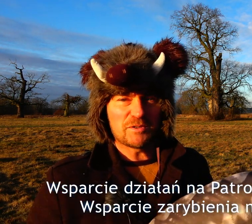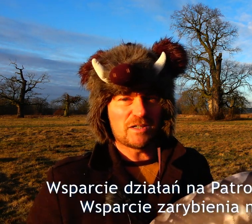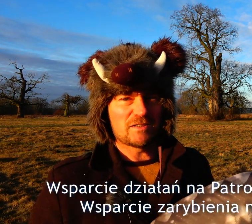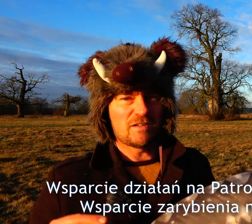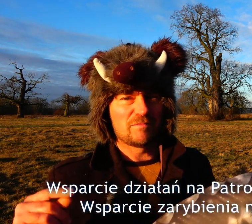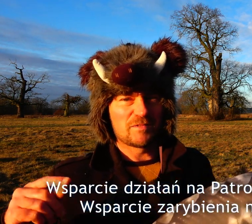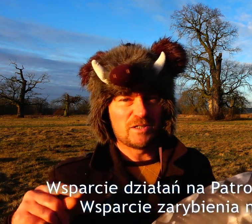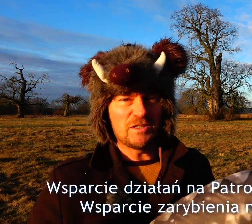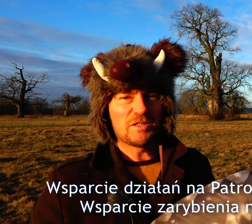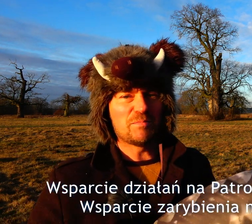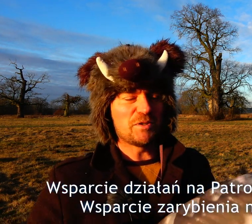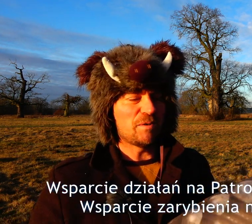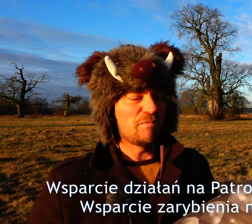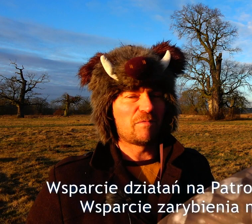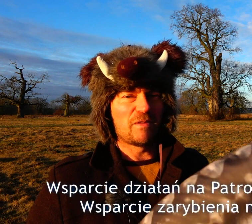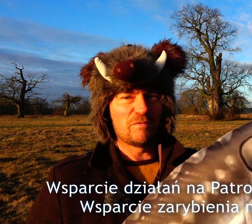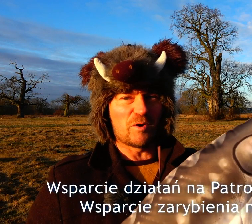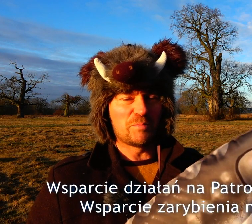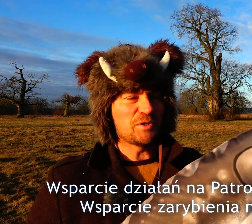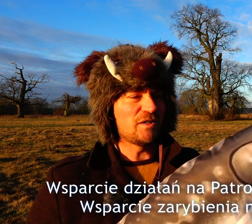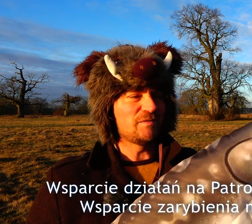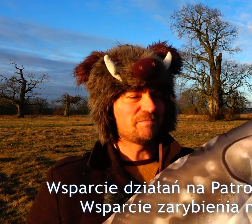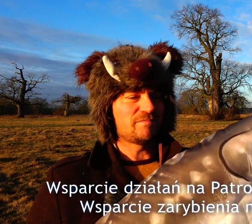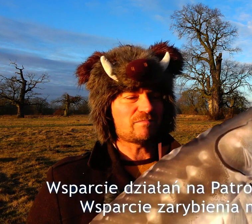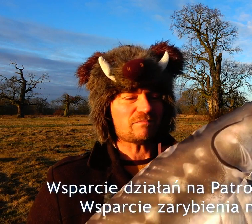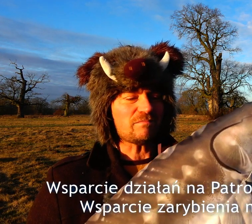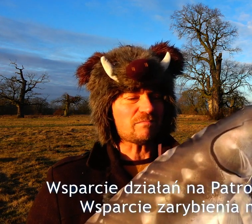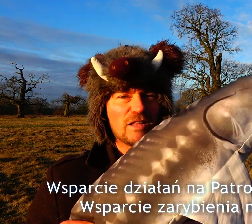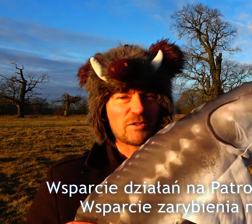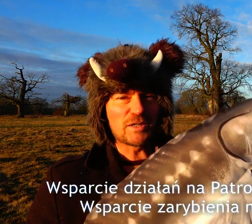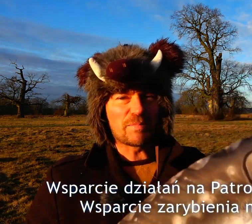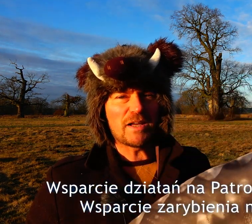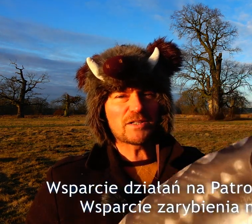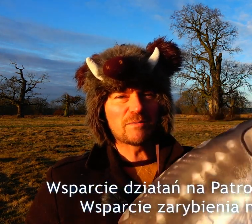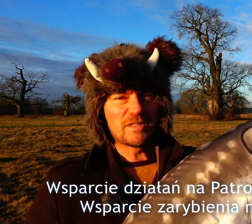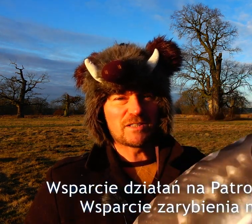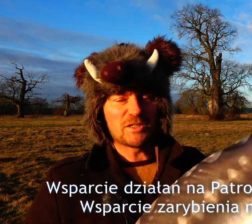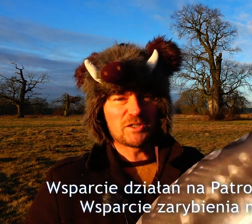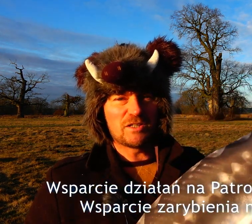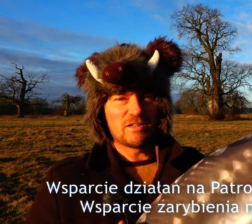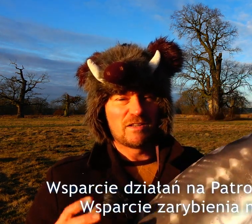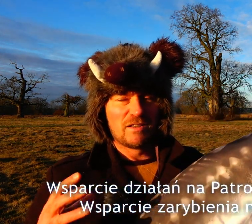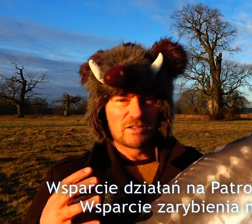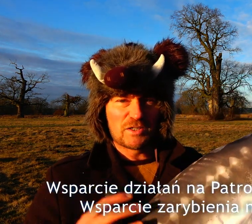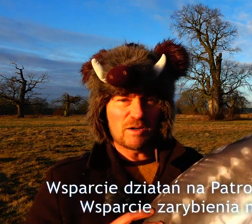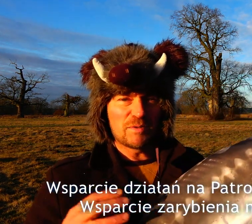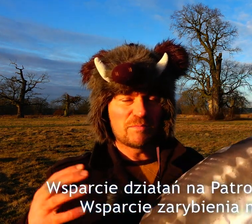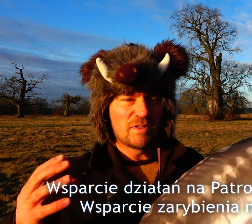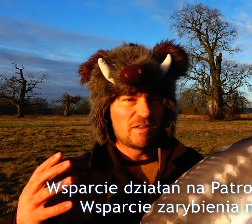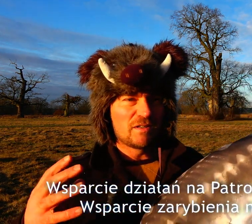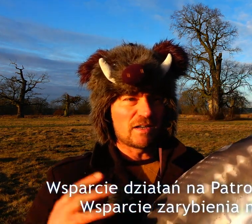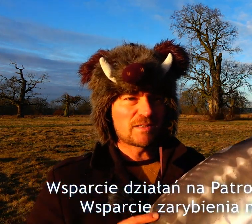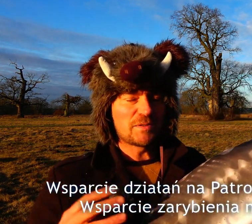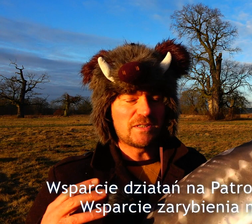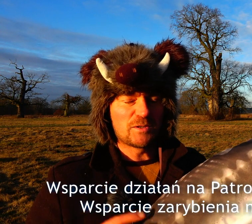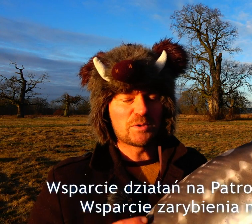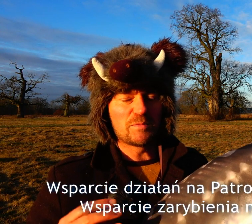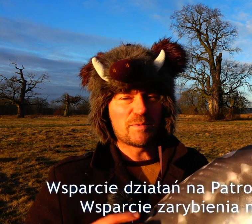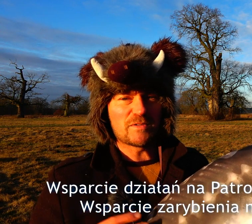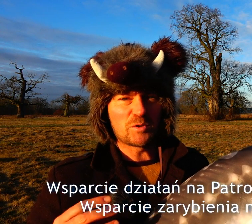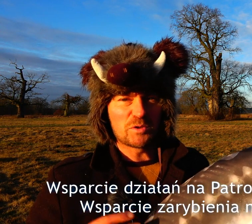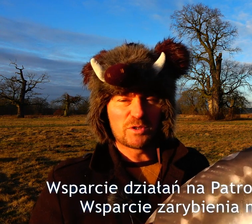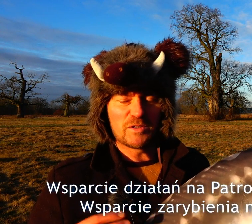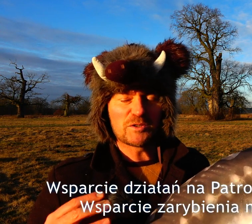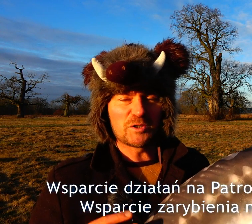na Patronite'a, linki podam w opisie, to zapraszam serdecznie. Chciałbym razem z